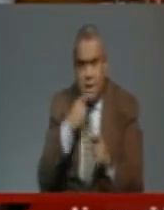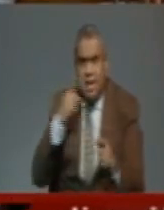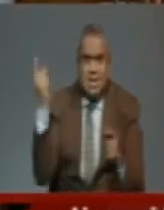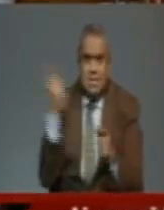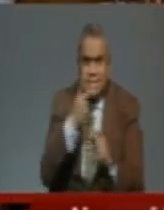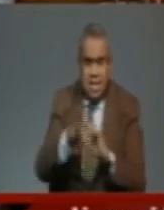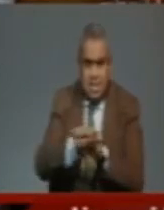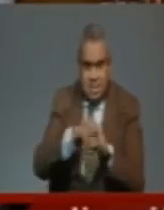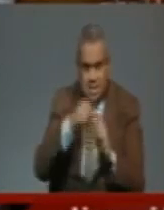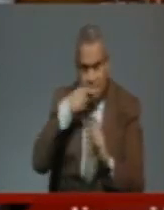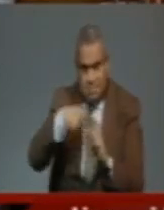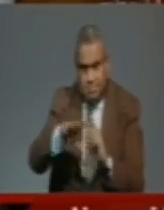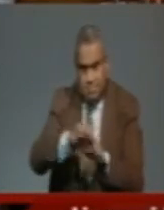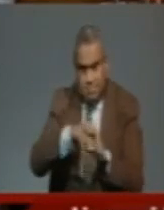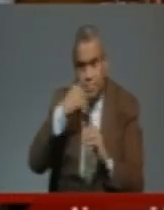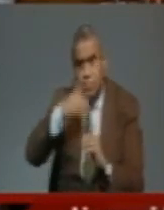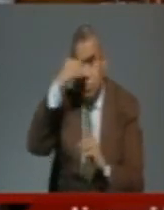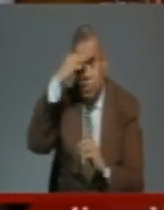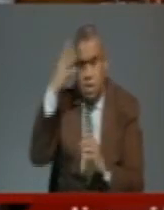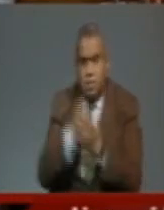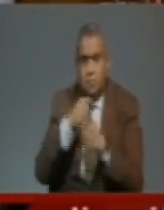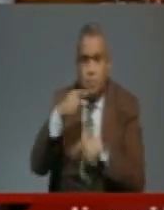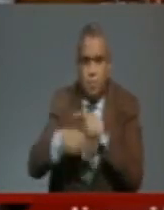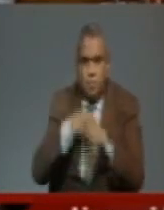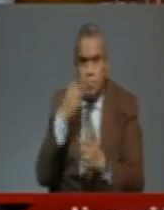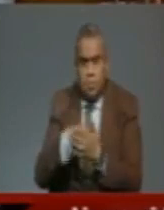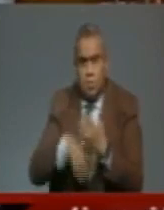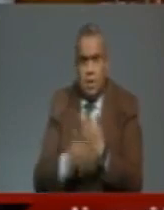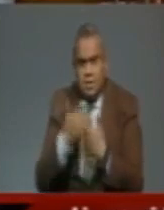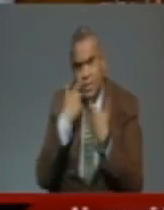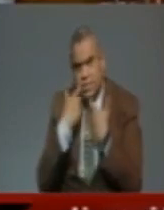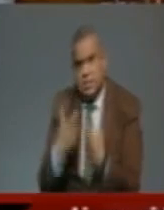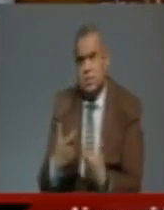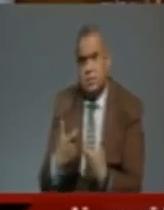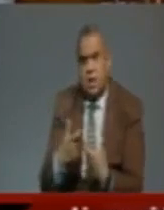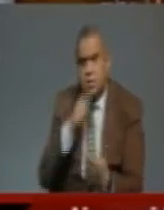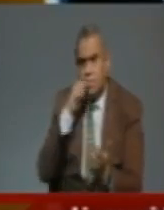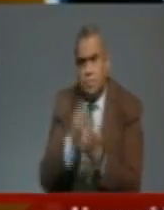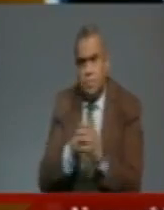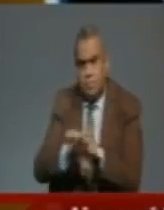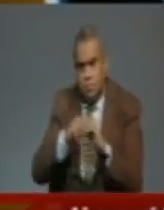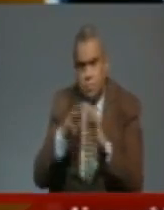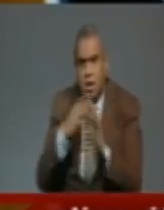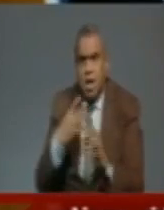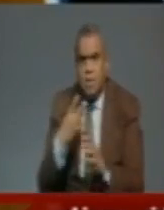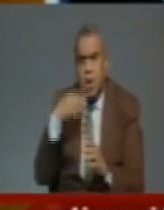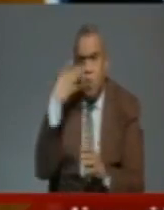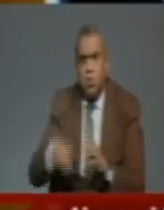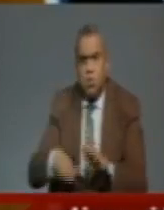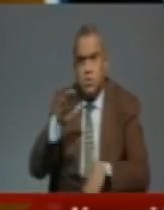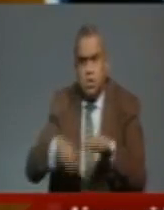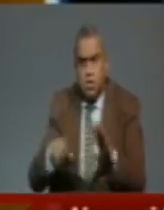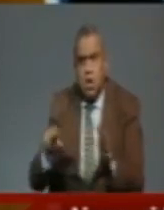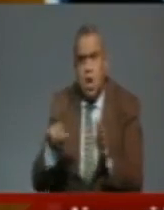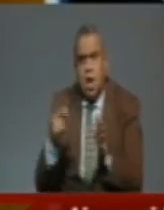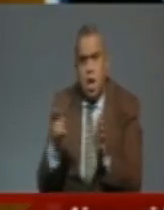مرحله مستقبليه. تقريبا باختصار يا فندم نفذنا 4.5 كيلو ارصفه سواء حاويات